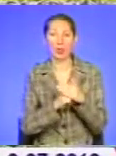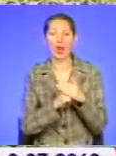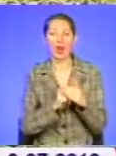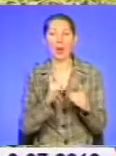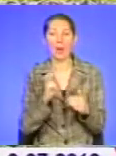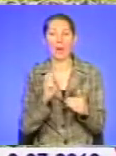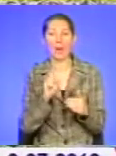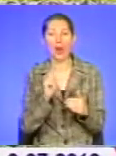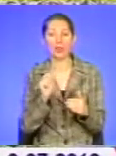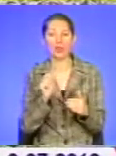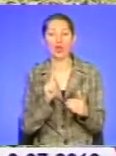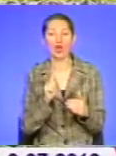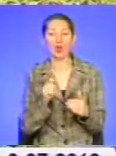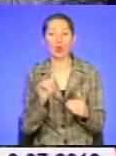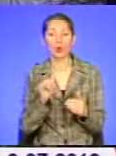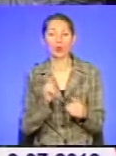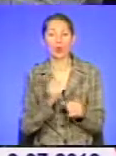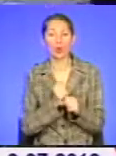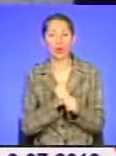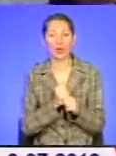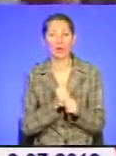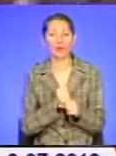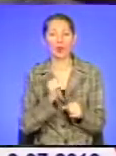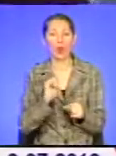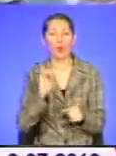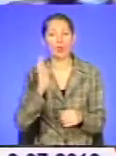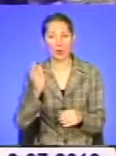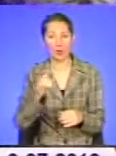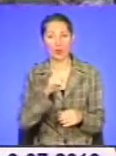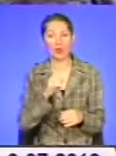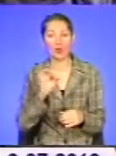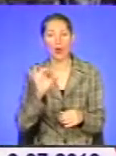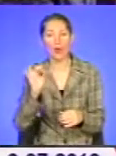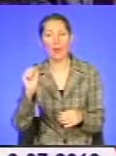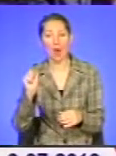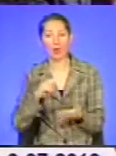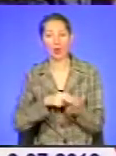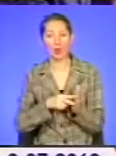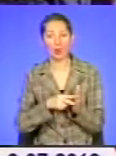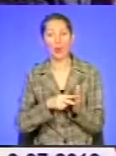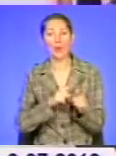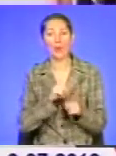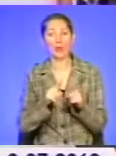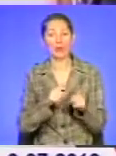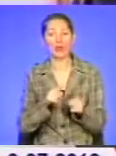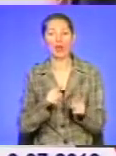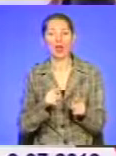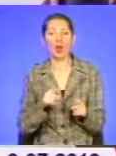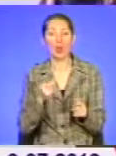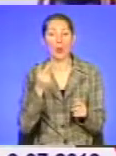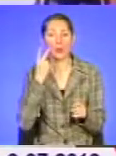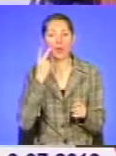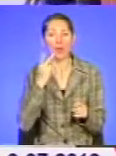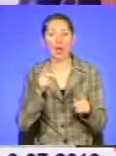є де що прикласти і зробити. У перспективі Зорипад планують перетворити у стаціонарний табір відпочинку,